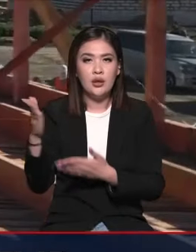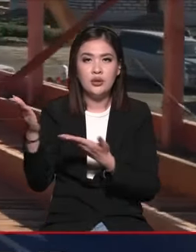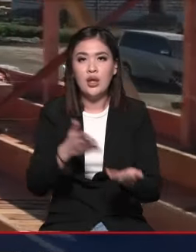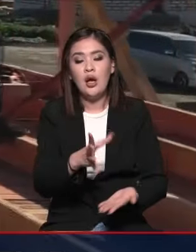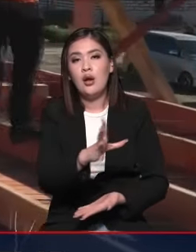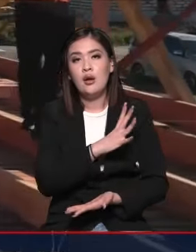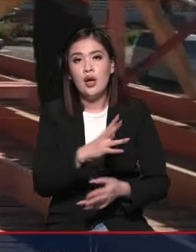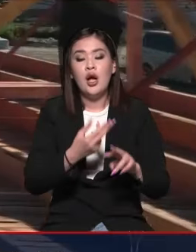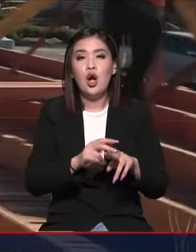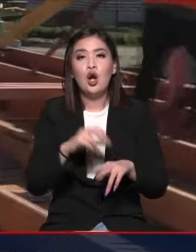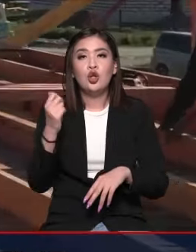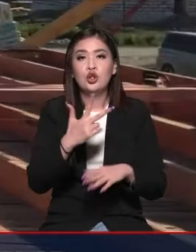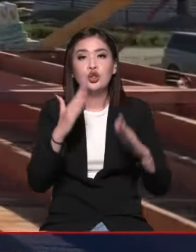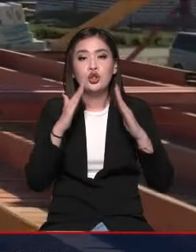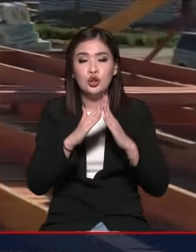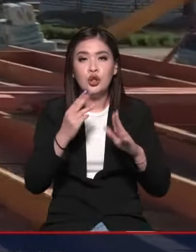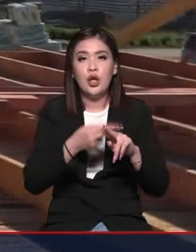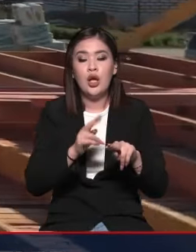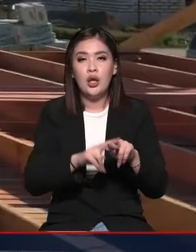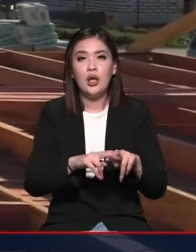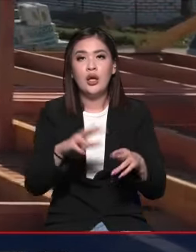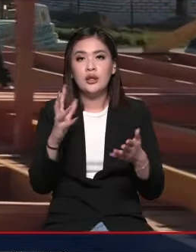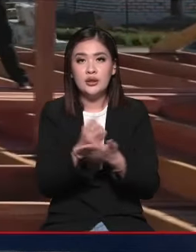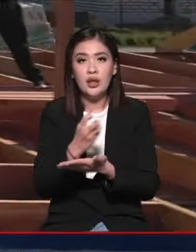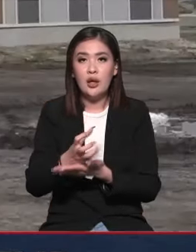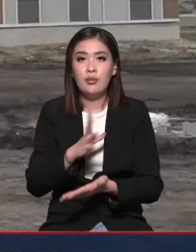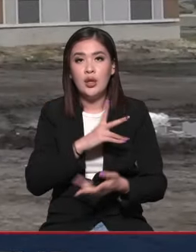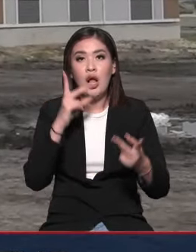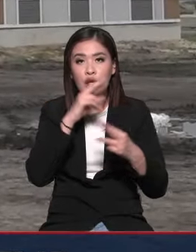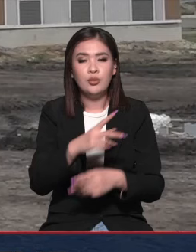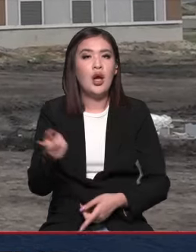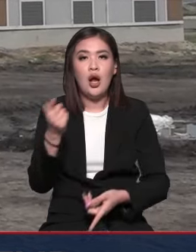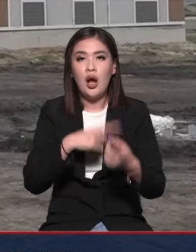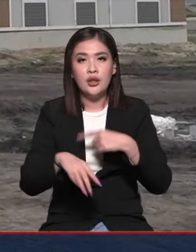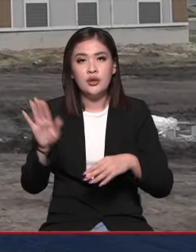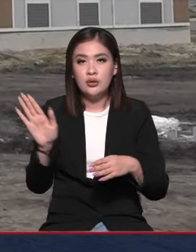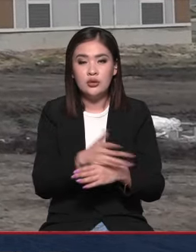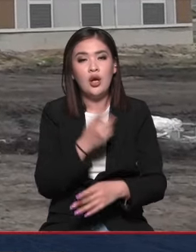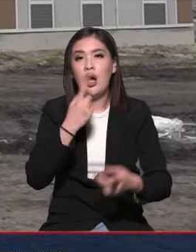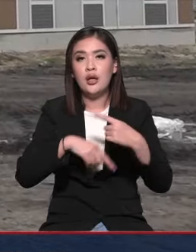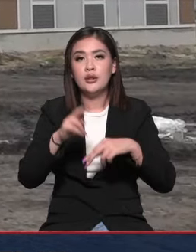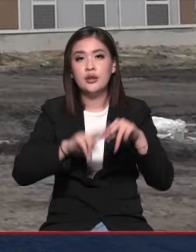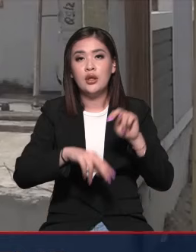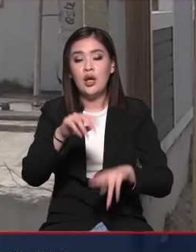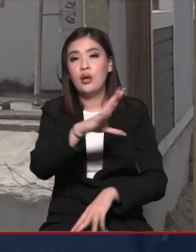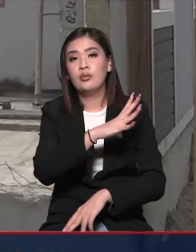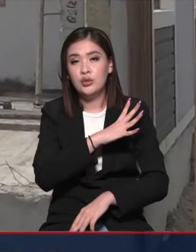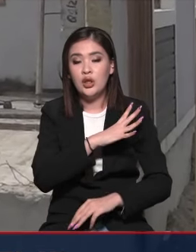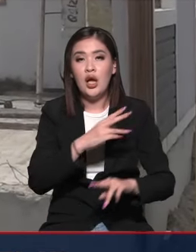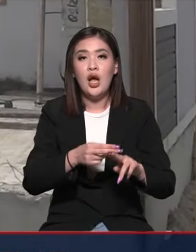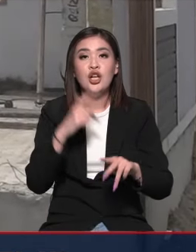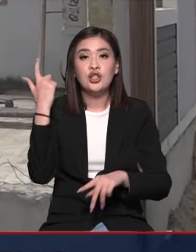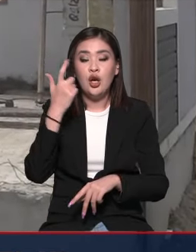Осыған дейін олар 3 үйдің ірге тасынан ақау тауып, мердігерге қайта бұздыртып салдыртқан. Жалпы Бірлік шағын ауданындағы